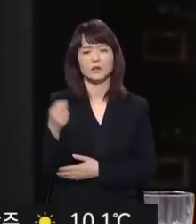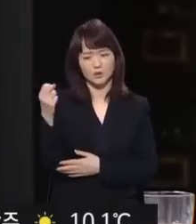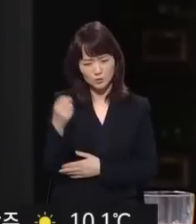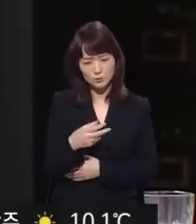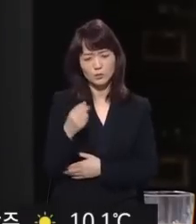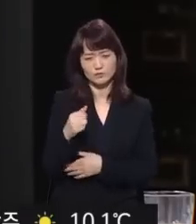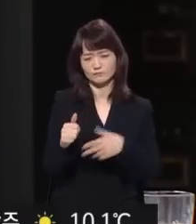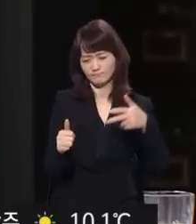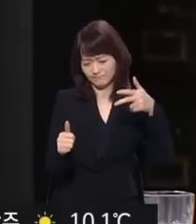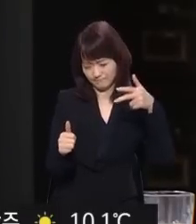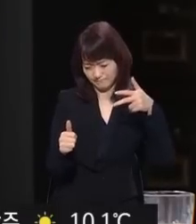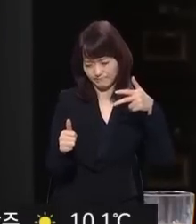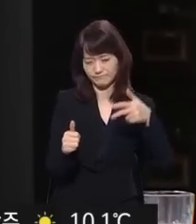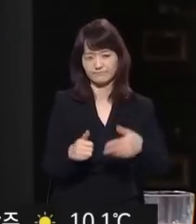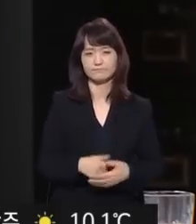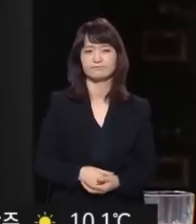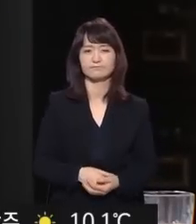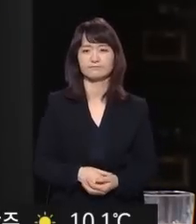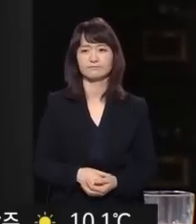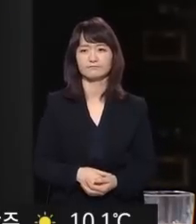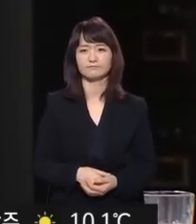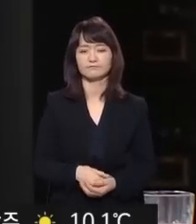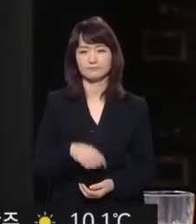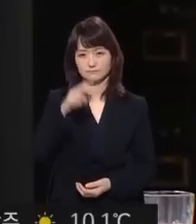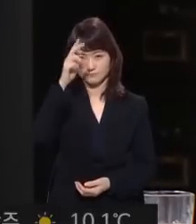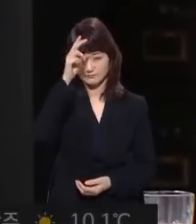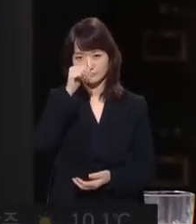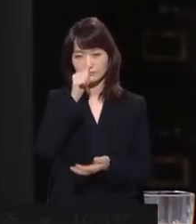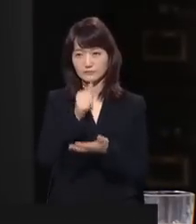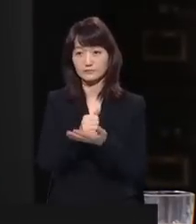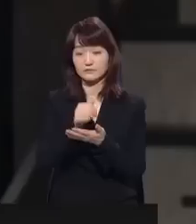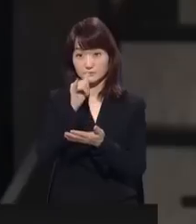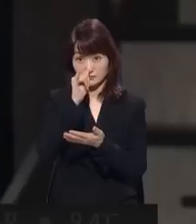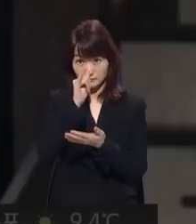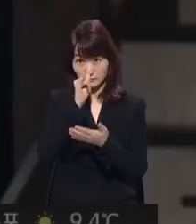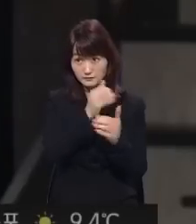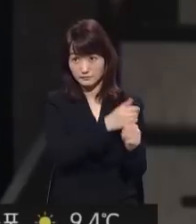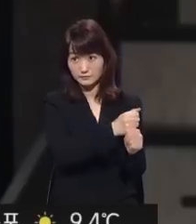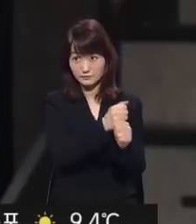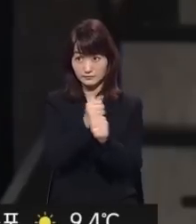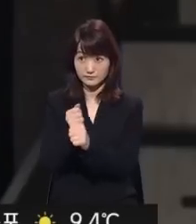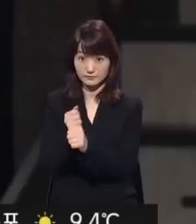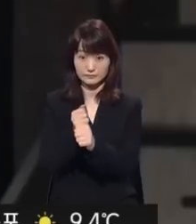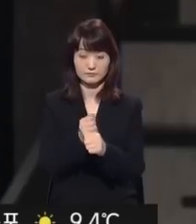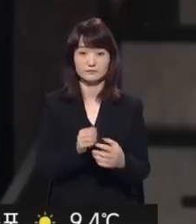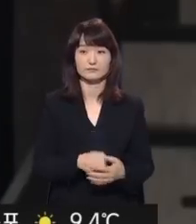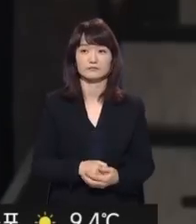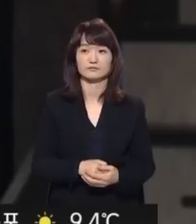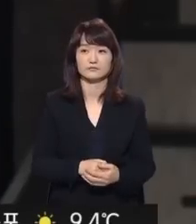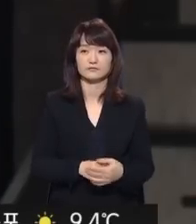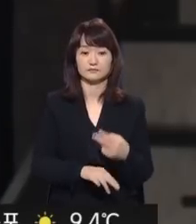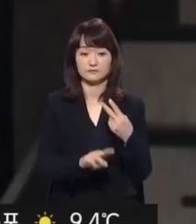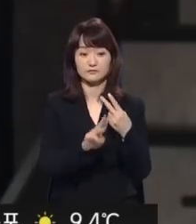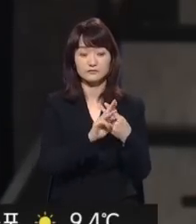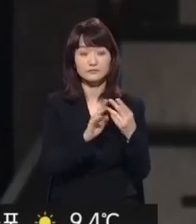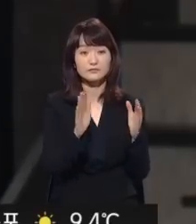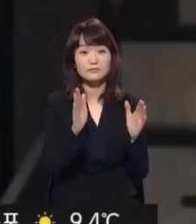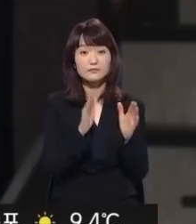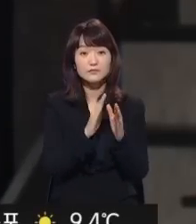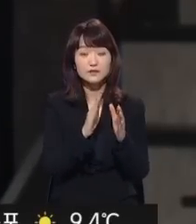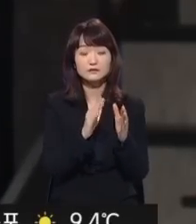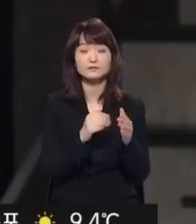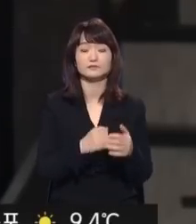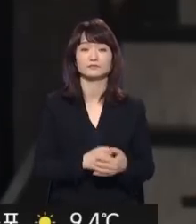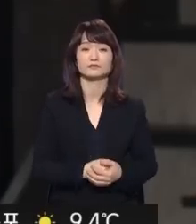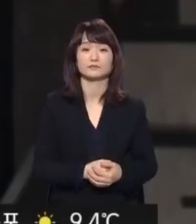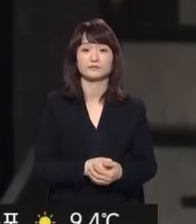하고 놀았답니다 경찰에서는 범죄의 혐의가 있으면 이걸 합니다이 재학생들은 축복 소년이 아니기 때문에 하는데 이끈하게